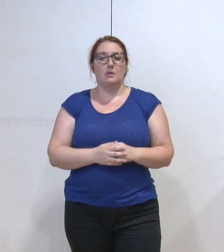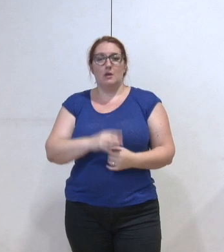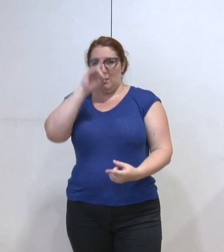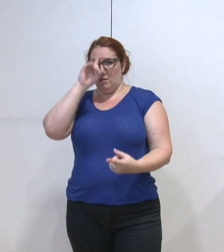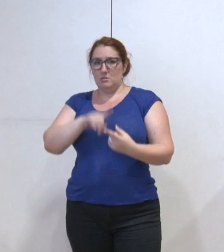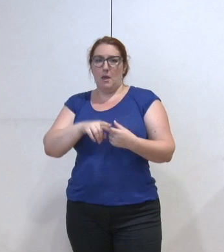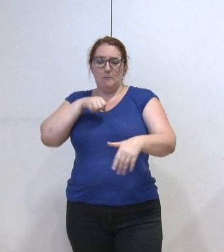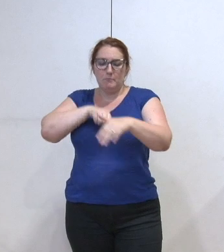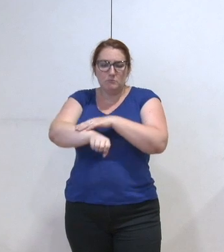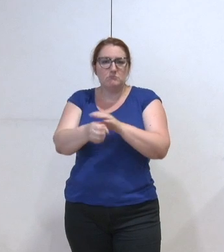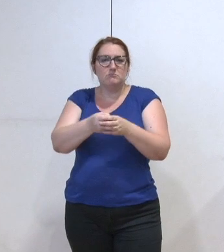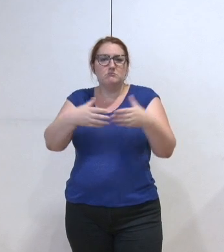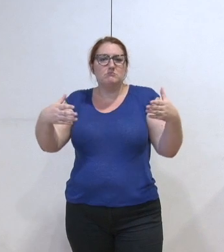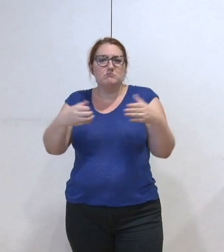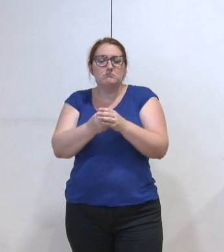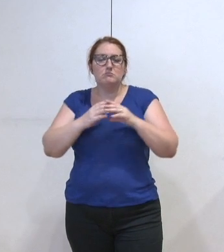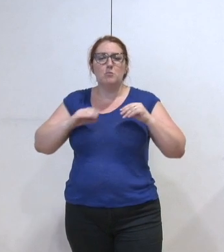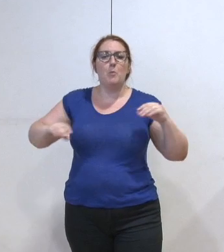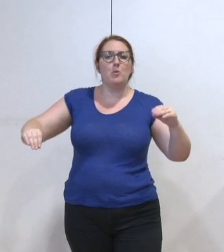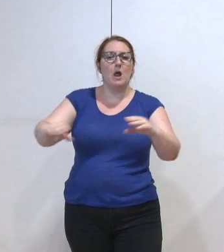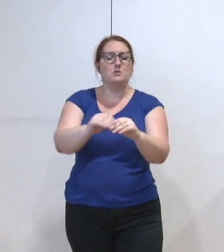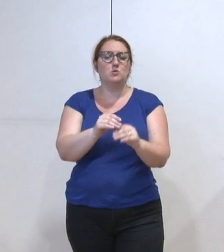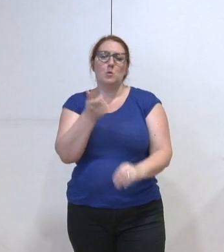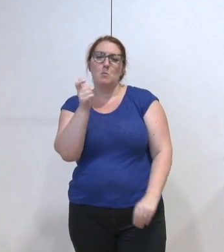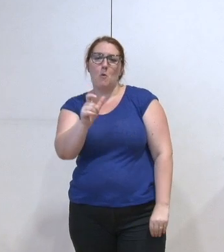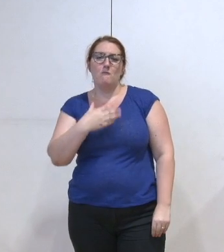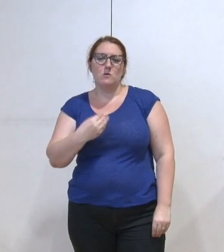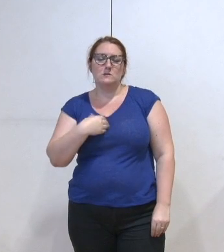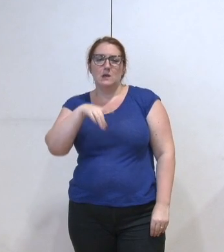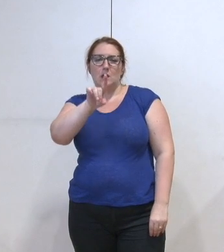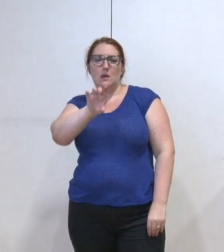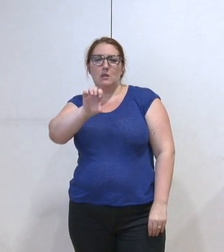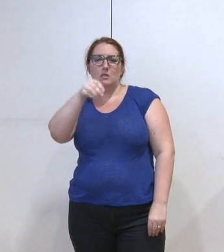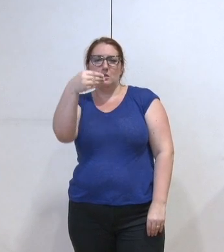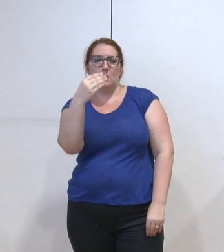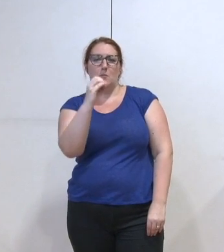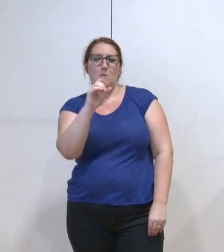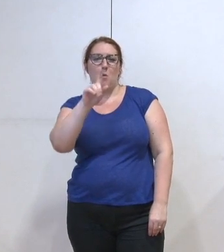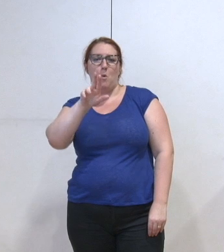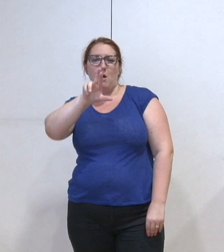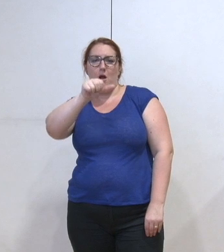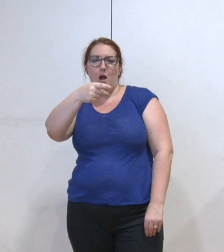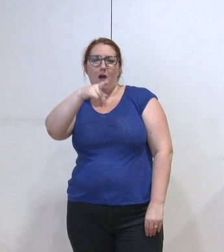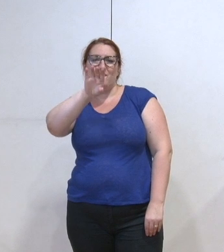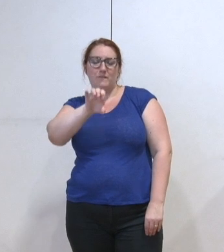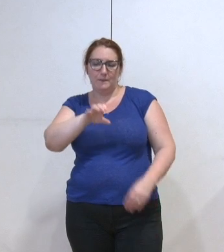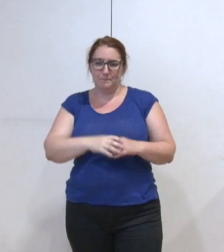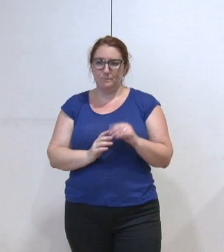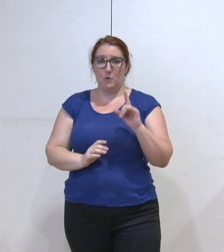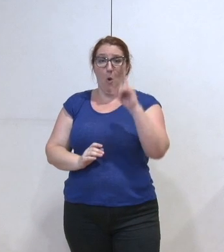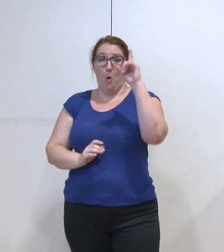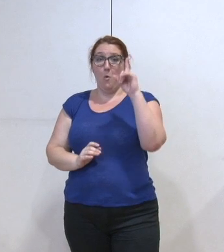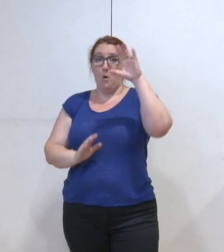démographie donc si on prend le la carte en haut à gauche sur sur l'écran elle